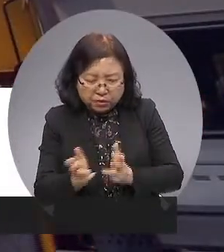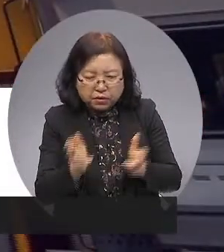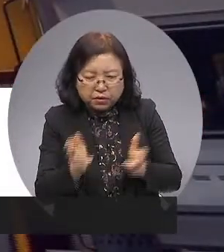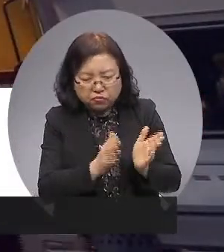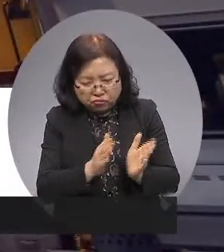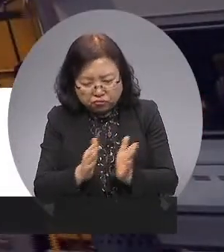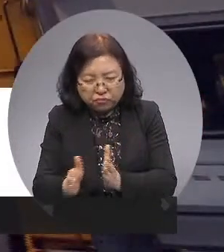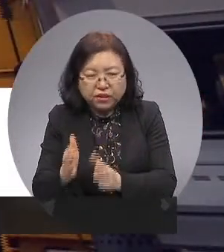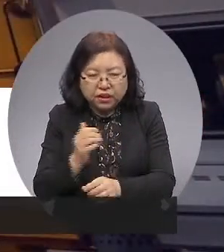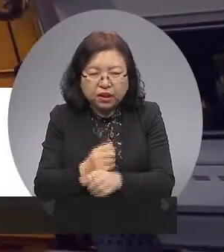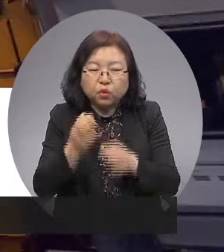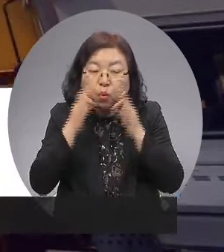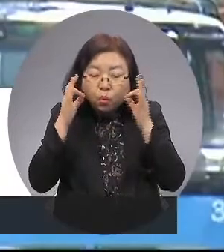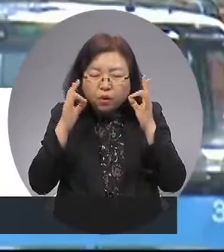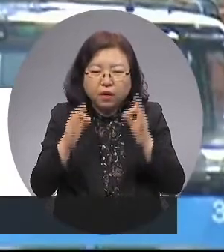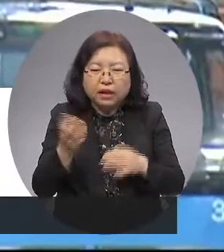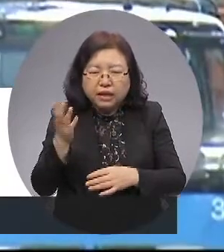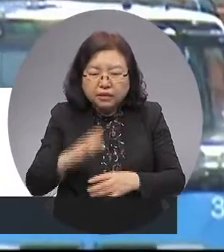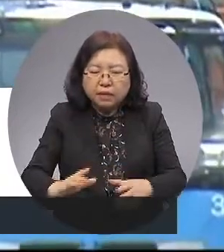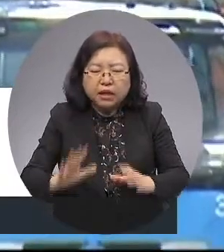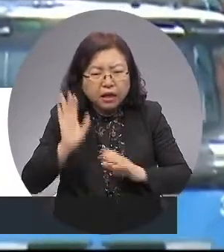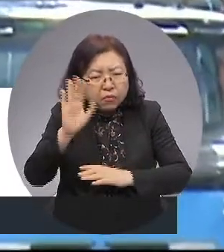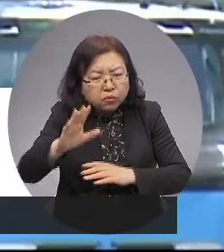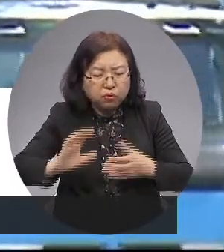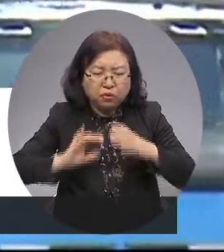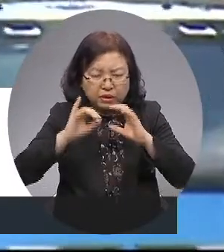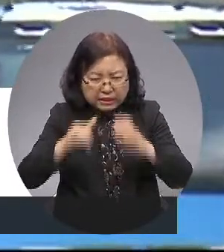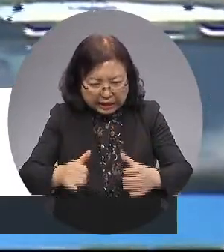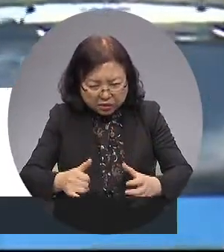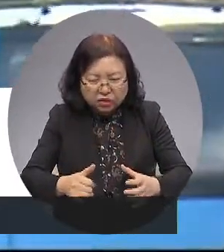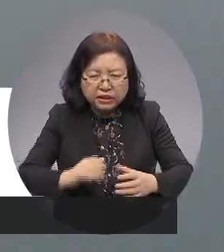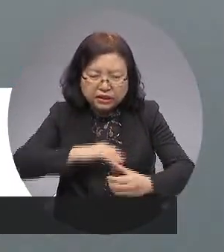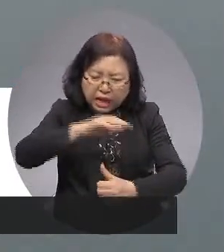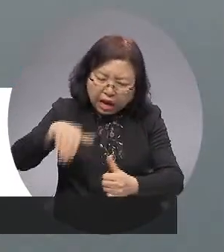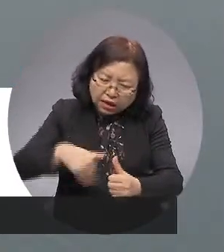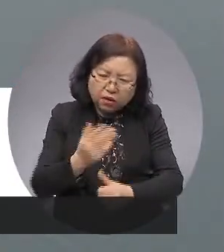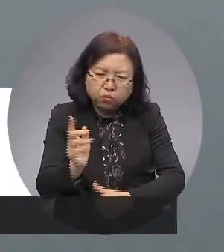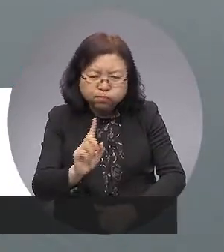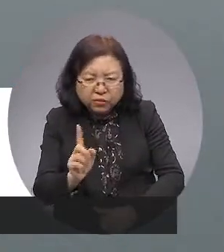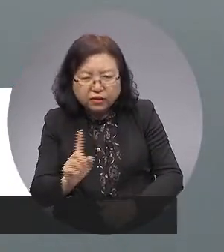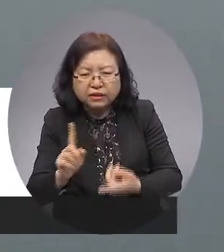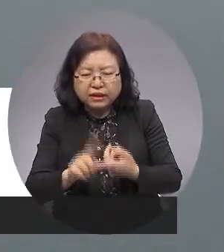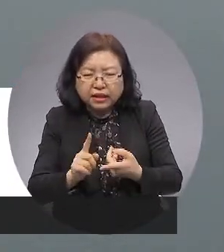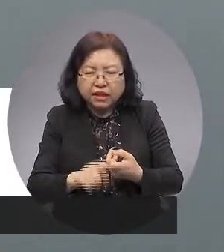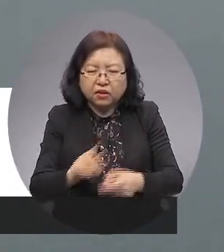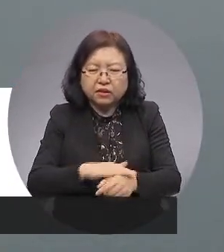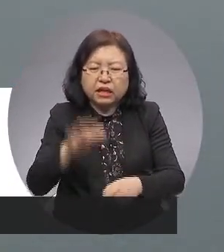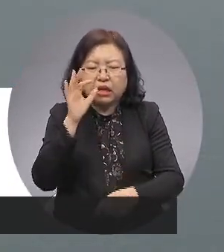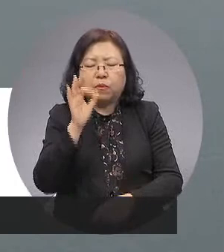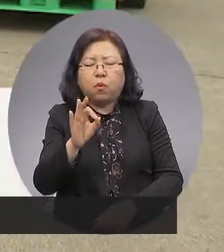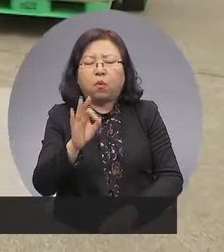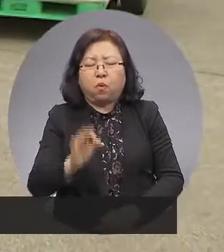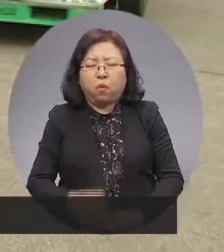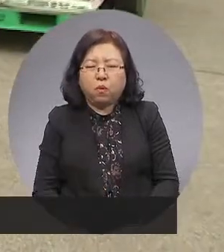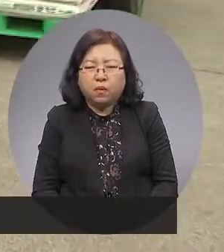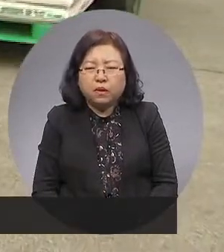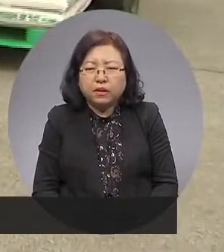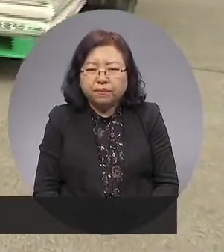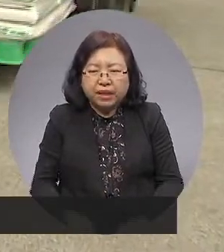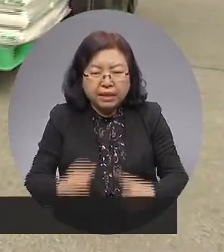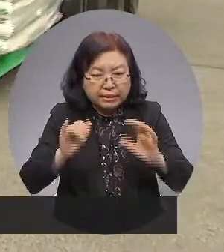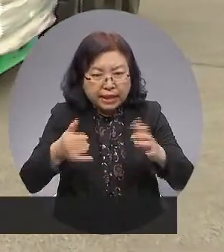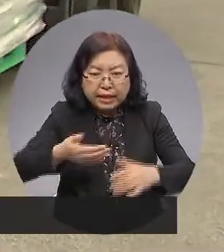뭐 앞으로 이제 공급 추세가 세계적인 추세가 어떻게 되는지 그걸 보면서